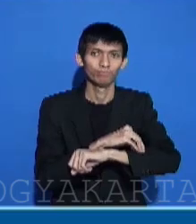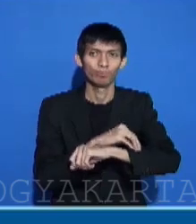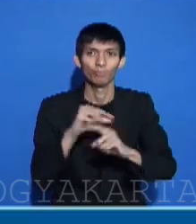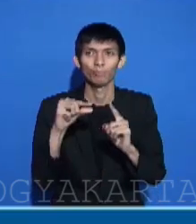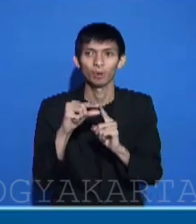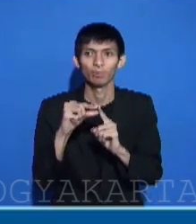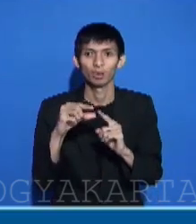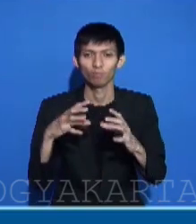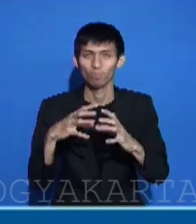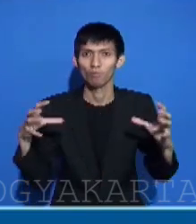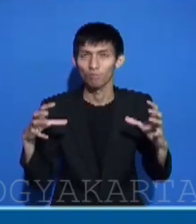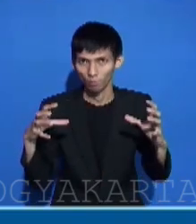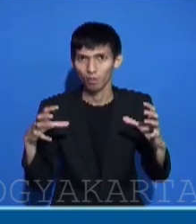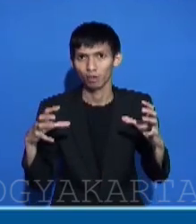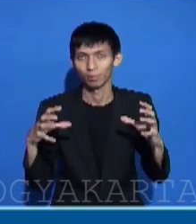jangkeangung